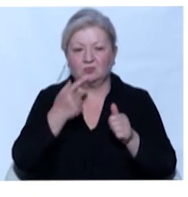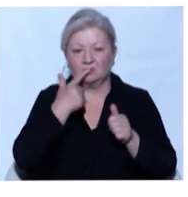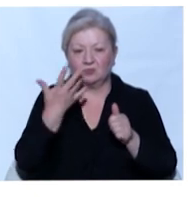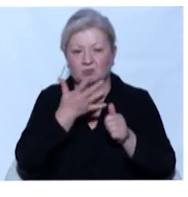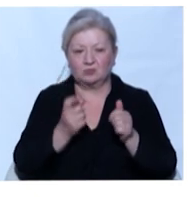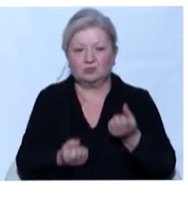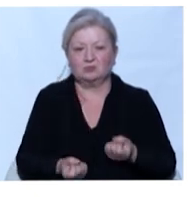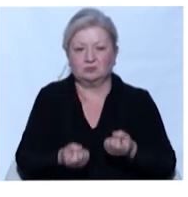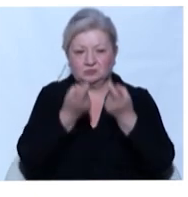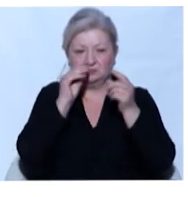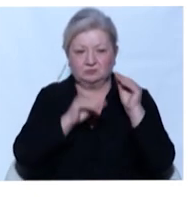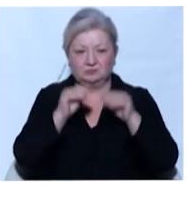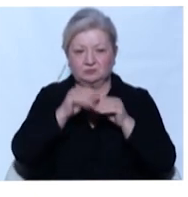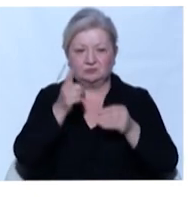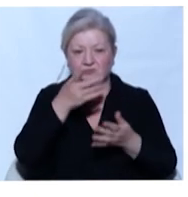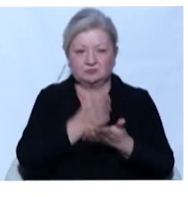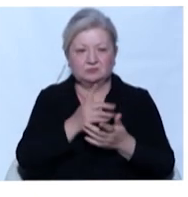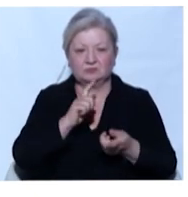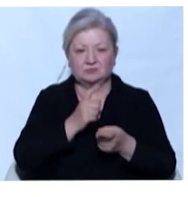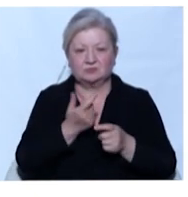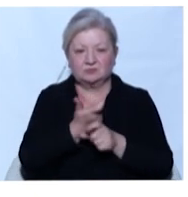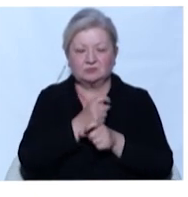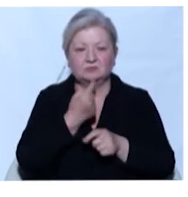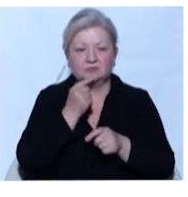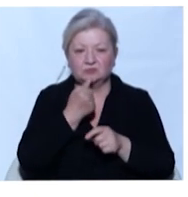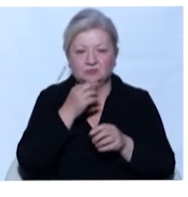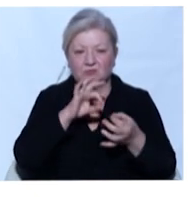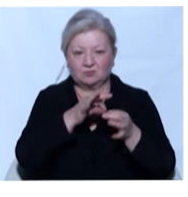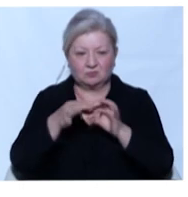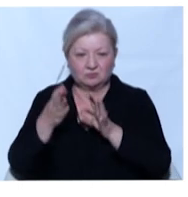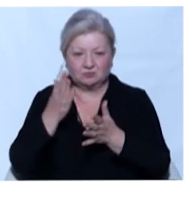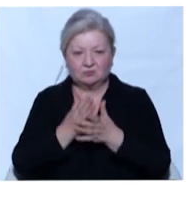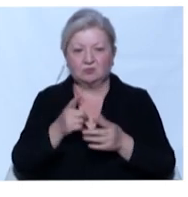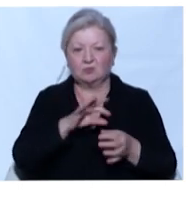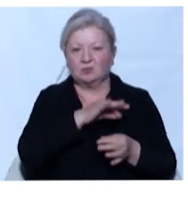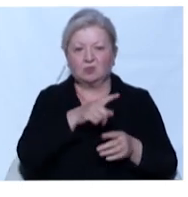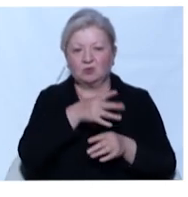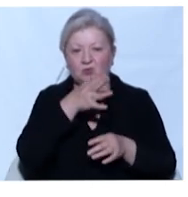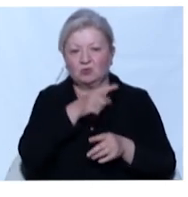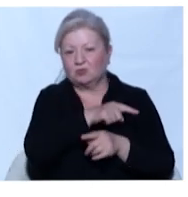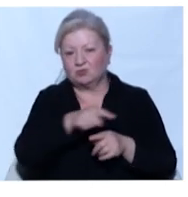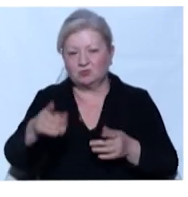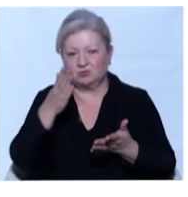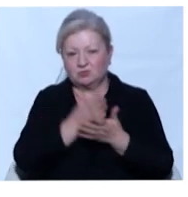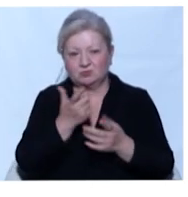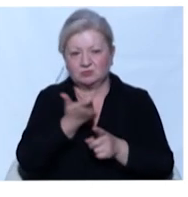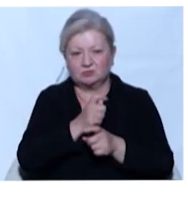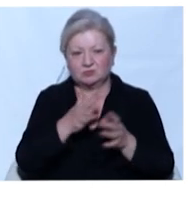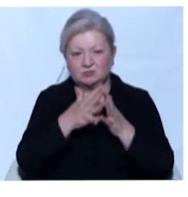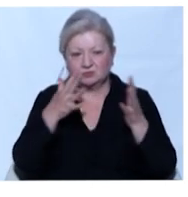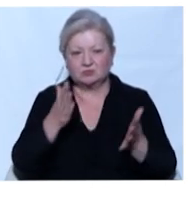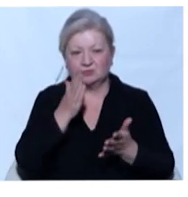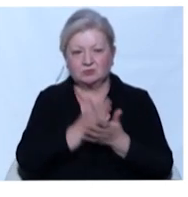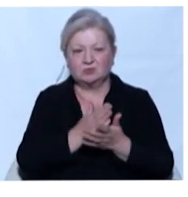რუკა. მოგახსენებათ, ეს არის ურთულესი პროცესი, რომელიც საკმაოდ ხანგრძლივი დრო აქვს და ახლავს სერიოზული